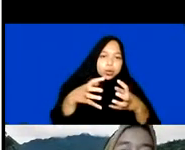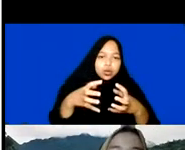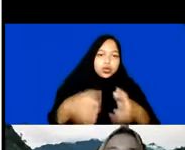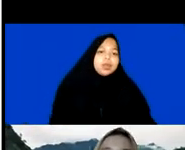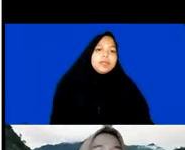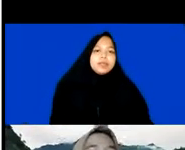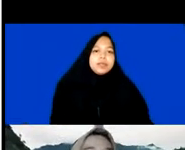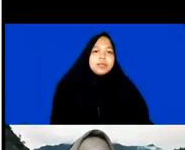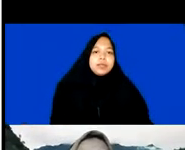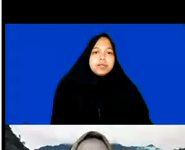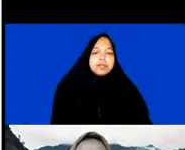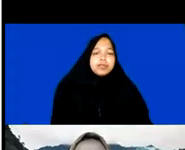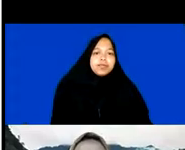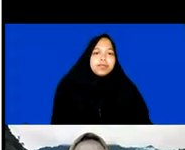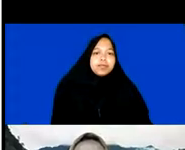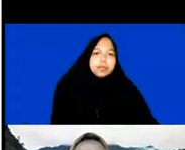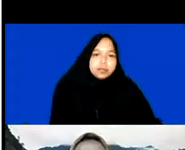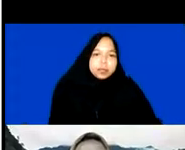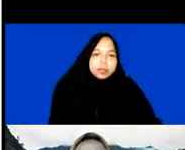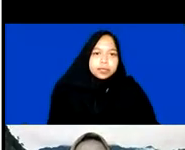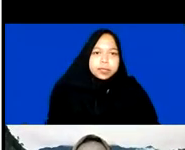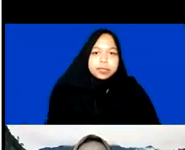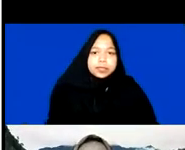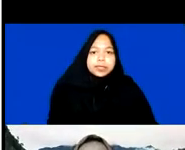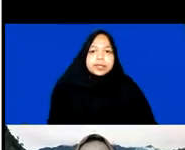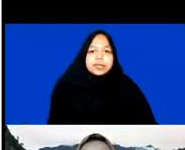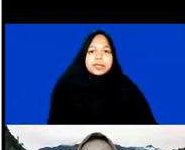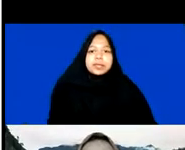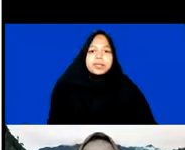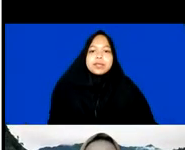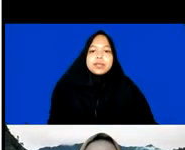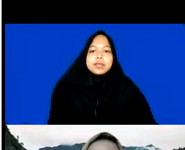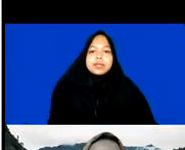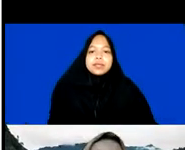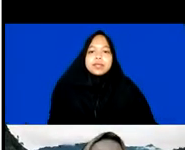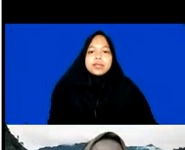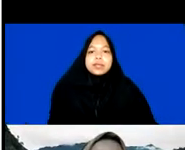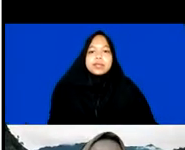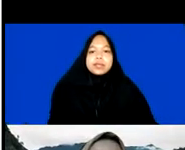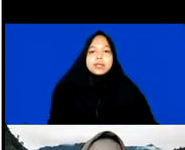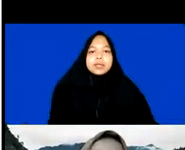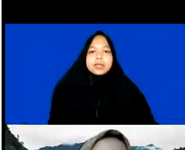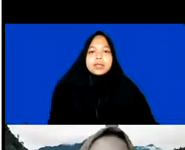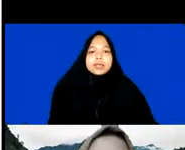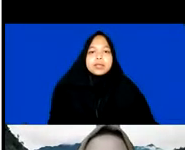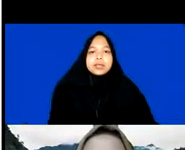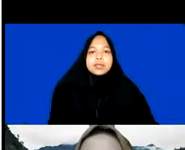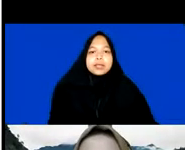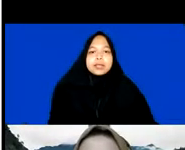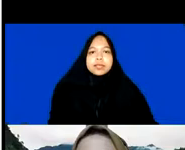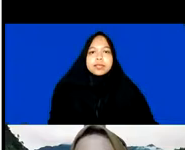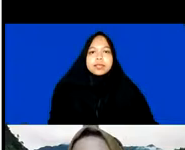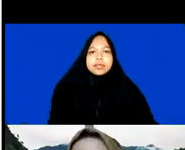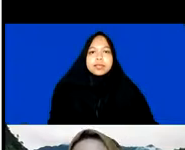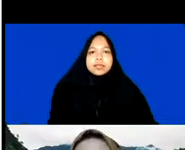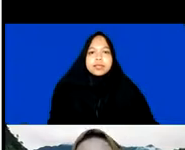yang tadi bakar terus di carving kayak gitu udah lebih bagus lah. Jadi tadi dari teknik nah, untuk, ini, oh ya oke Mas, kemudian